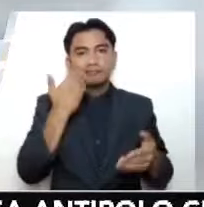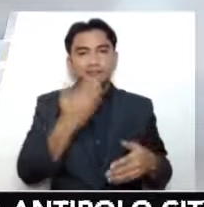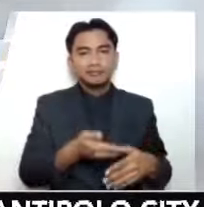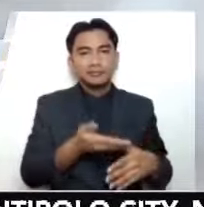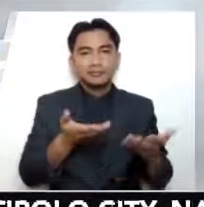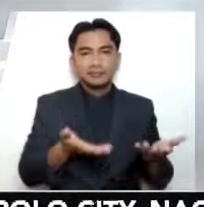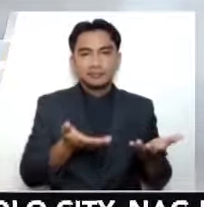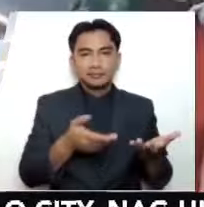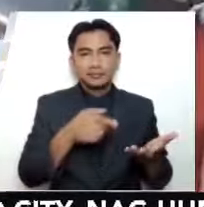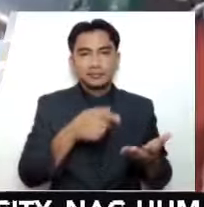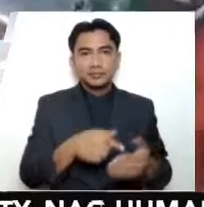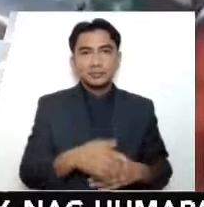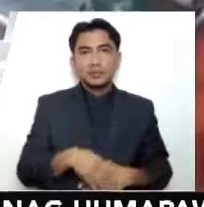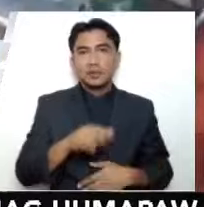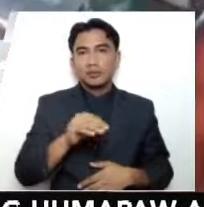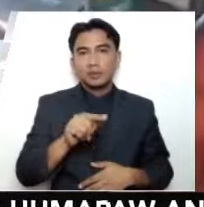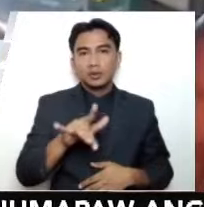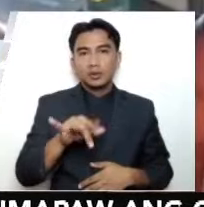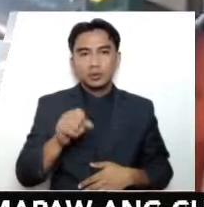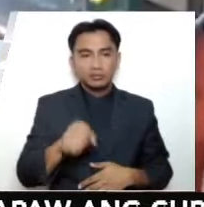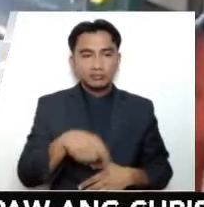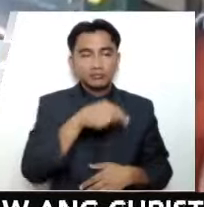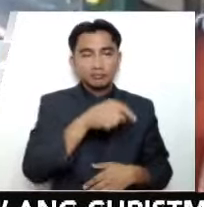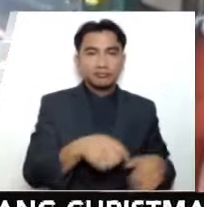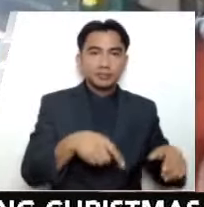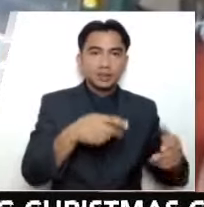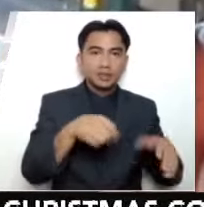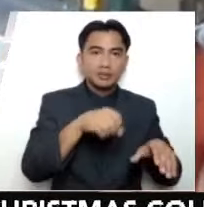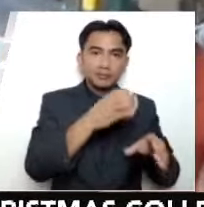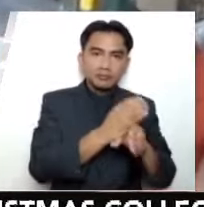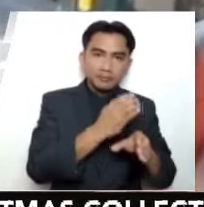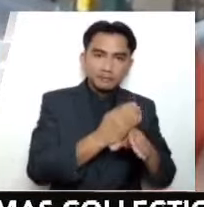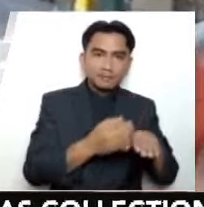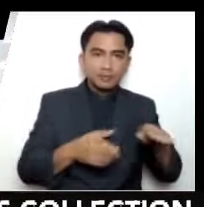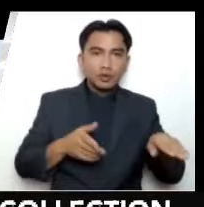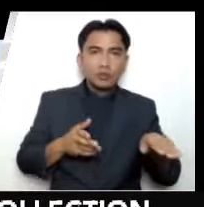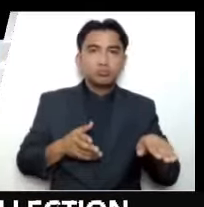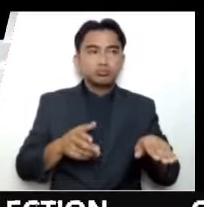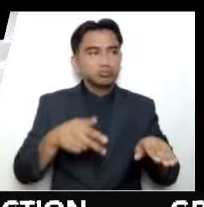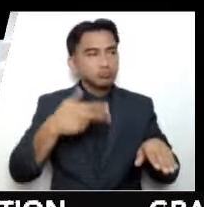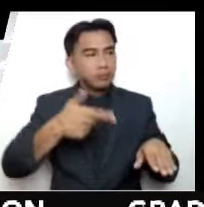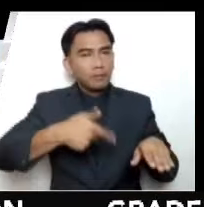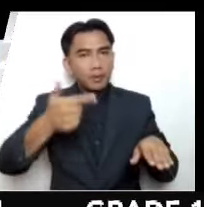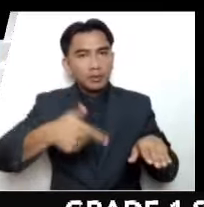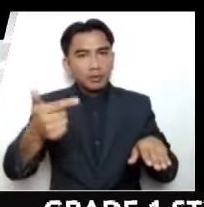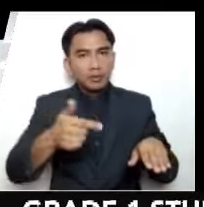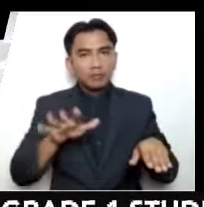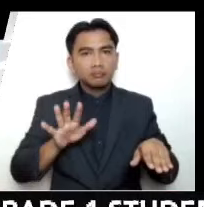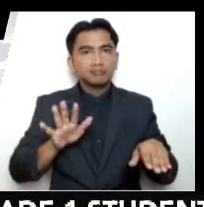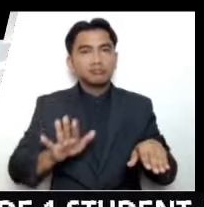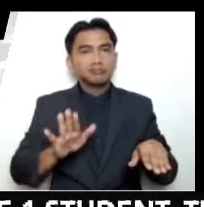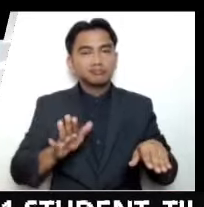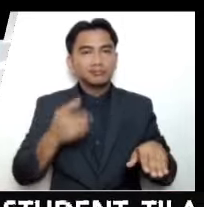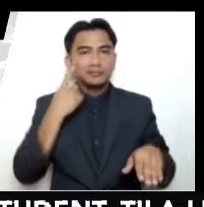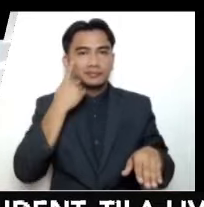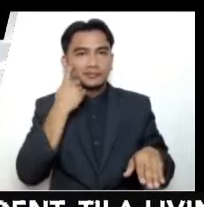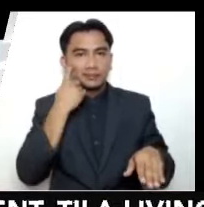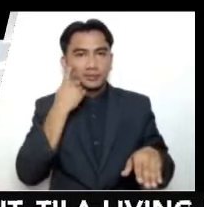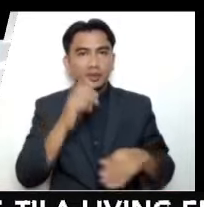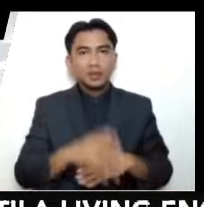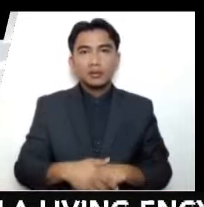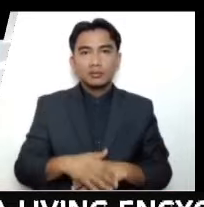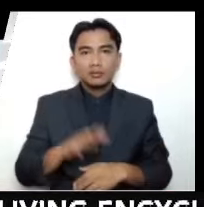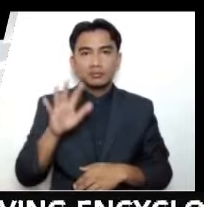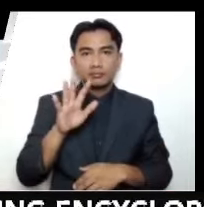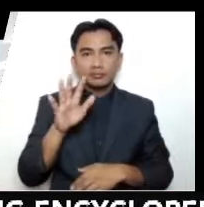Ramil Capistrano at kanyang driver nang pagbabarilin ng hindi patukoy ng mga salarin kaninang alas 5:30 ng